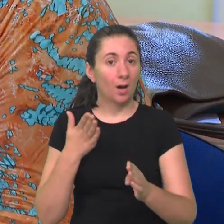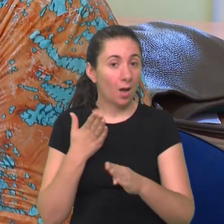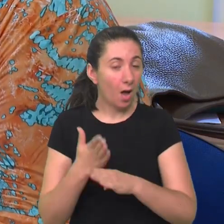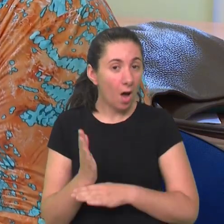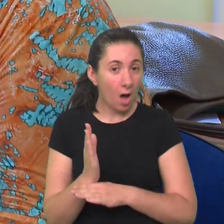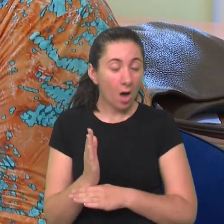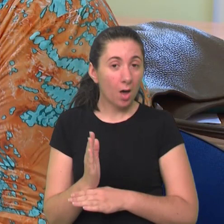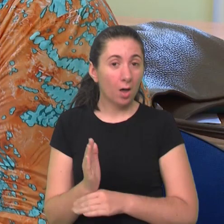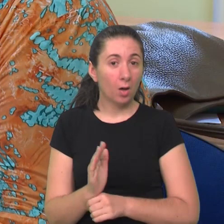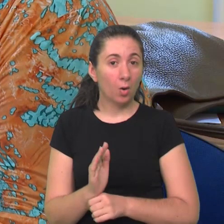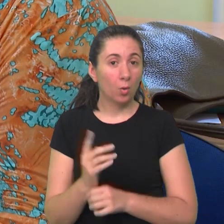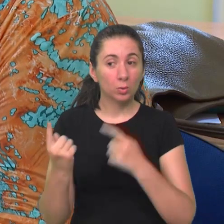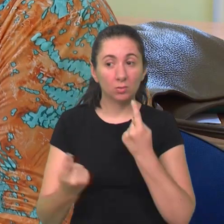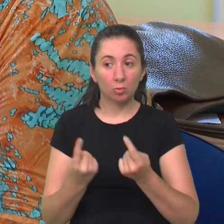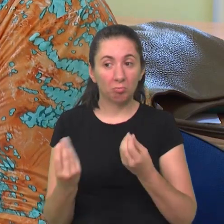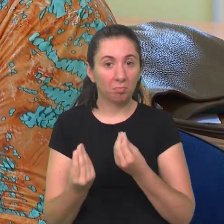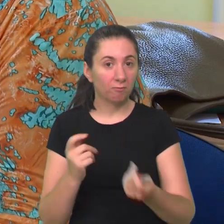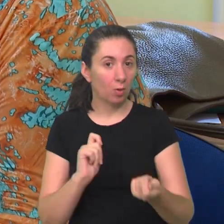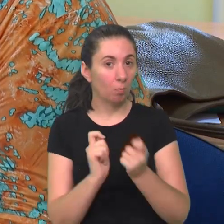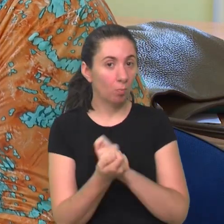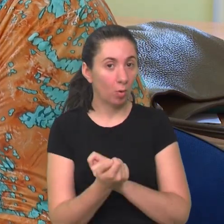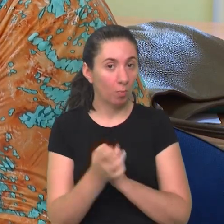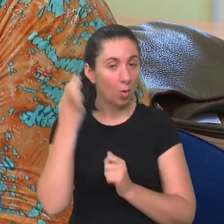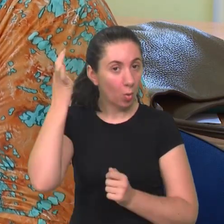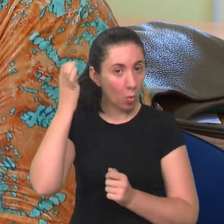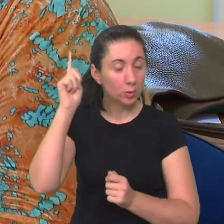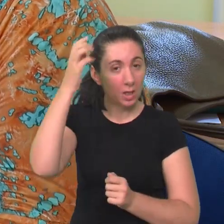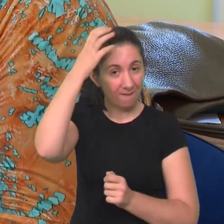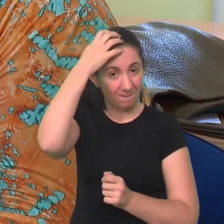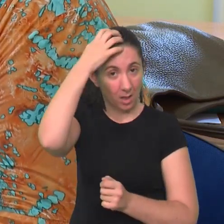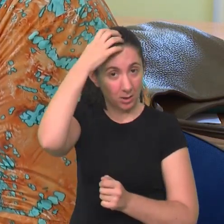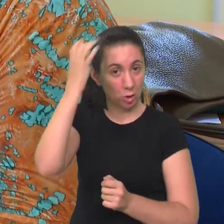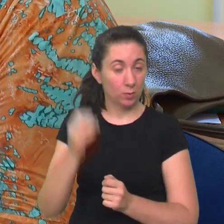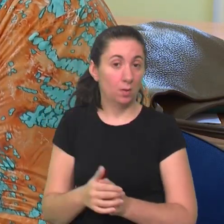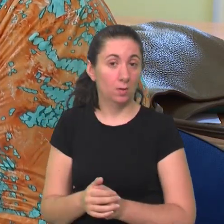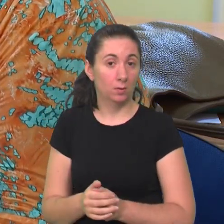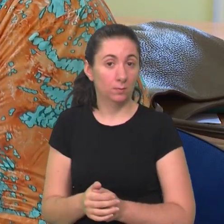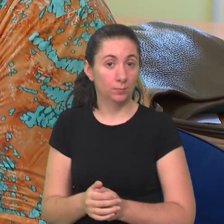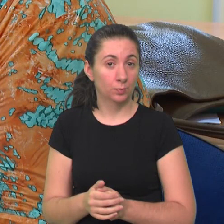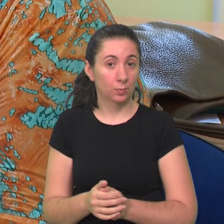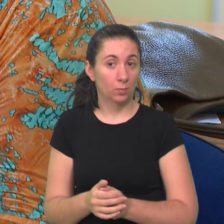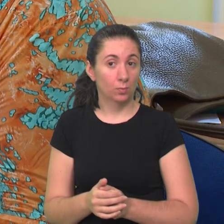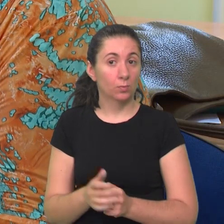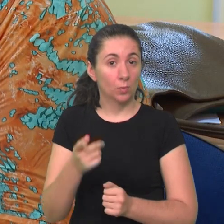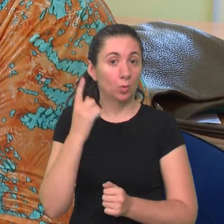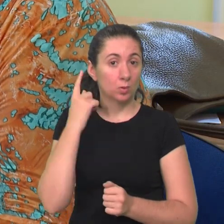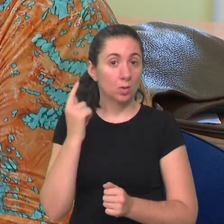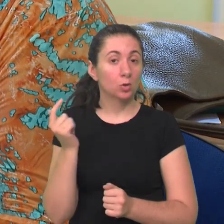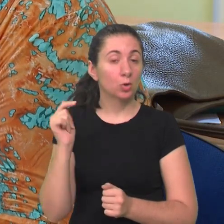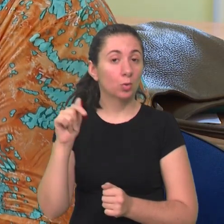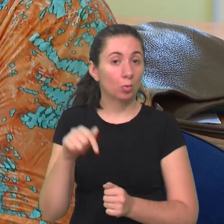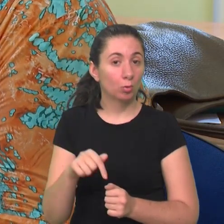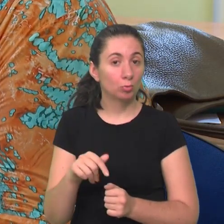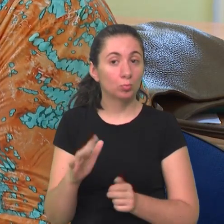ako se događaju neke promjene na kosi i na vlasništvu, onda znači da je došlo i